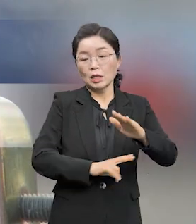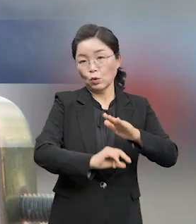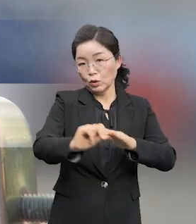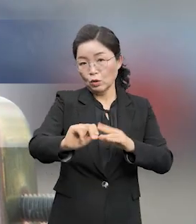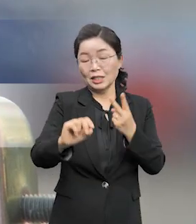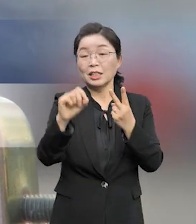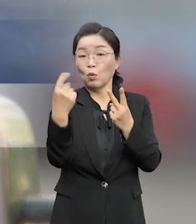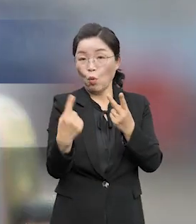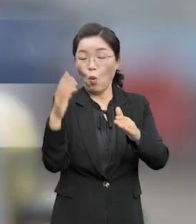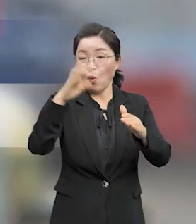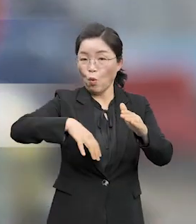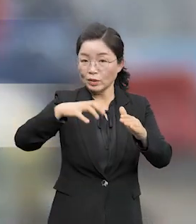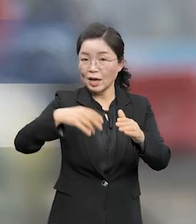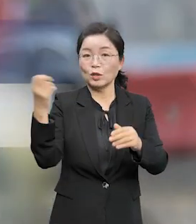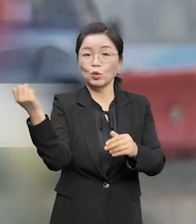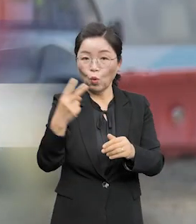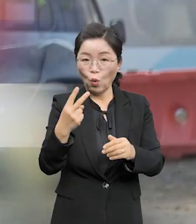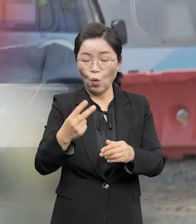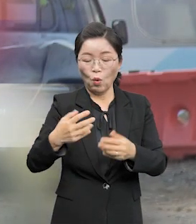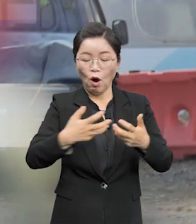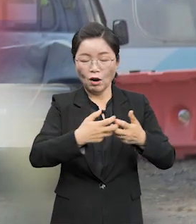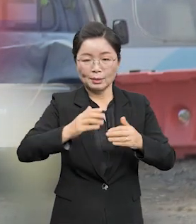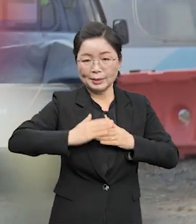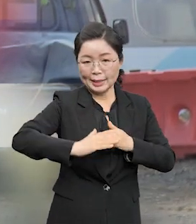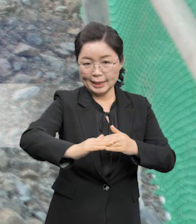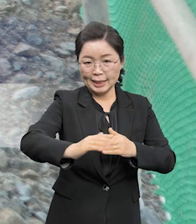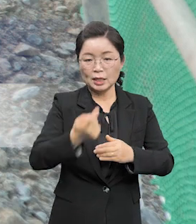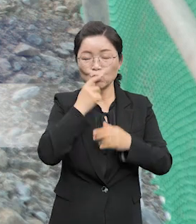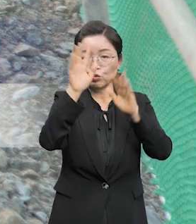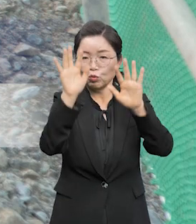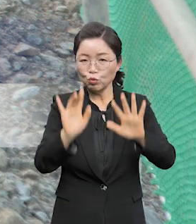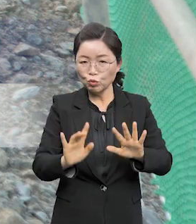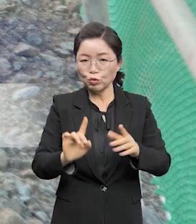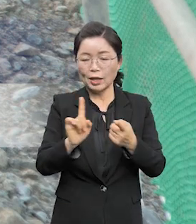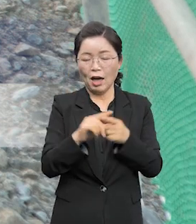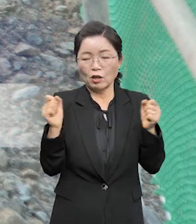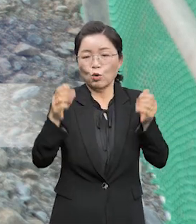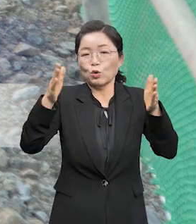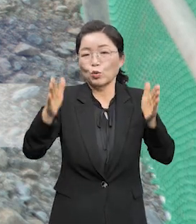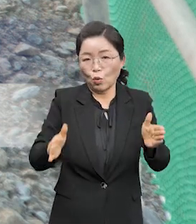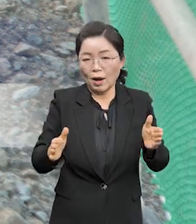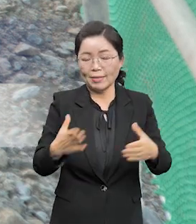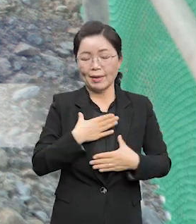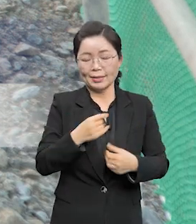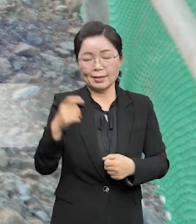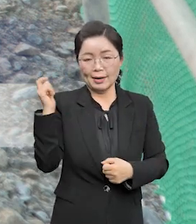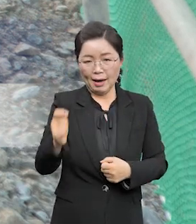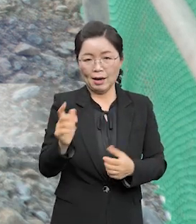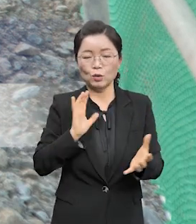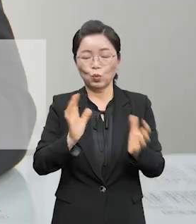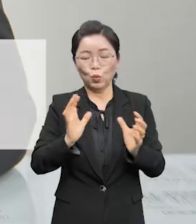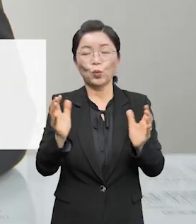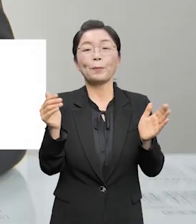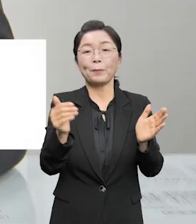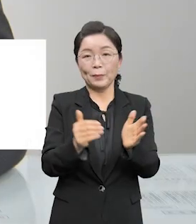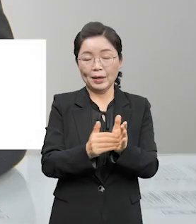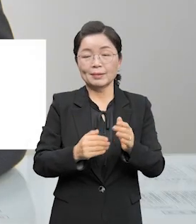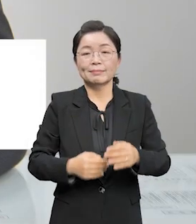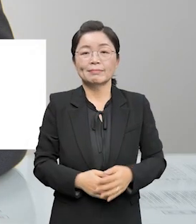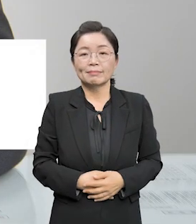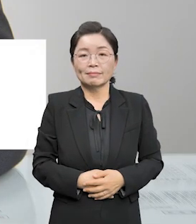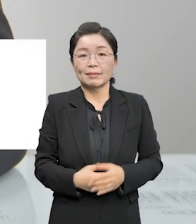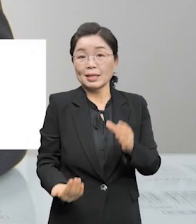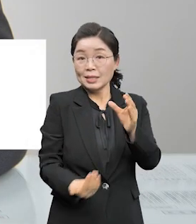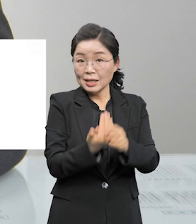2호선 공사는 물론 블랙아이스, 제설 대책 등 동절기 안전 강화 방안을 논의했습니다.